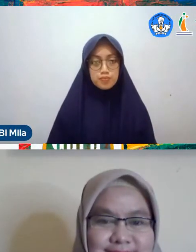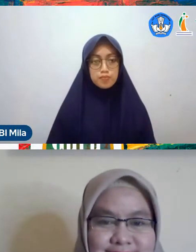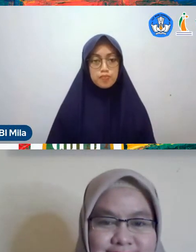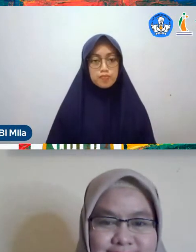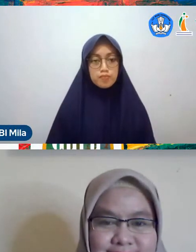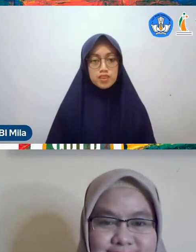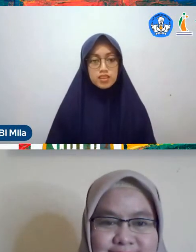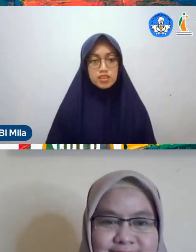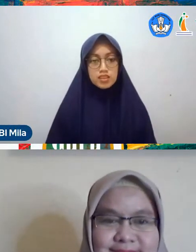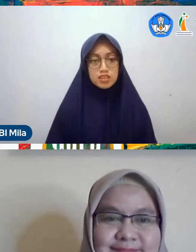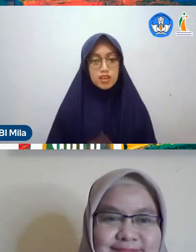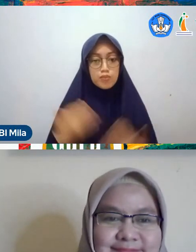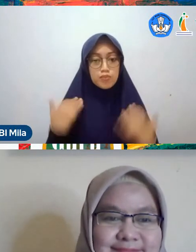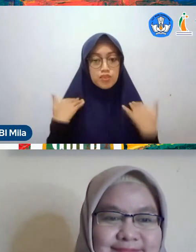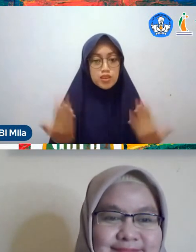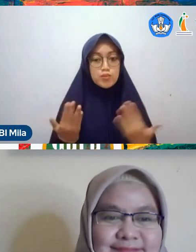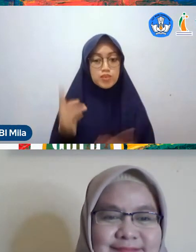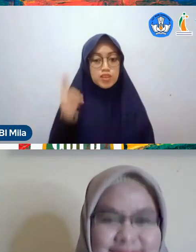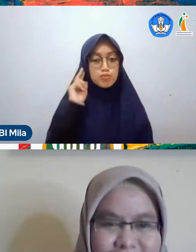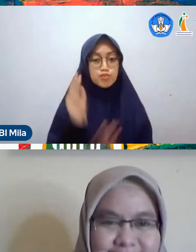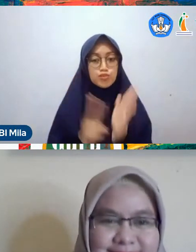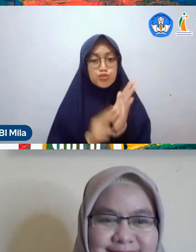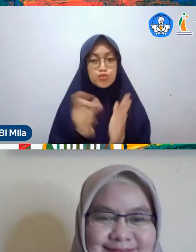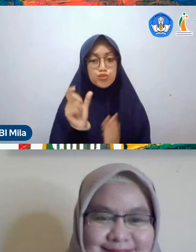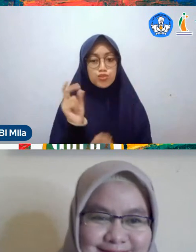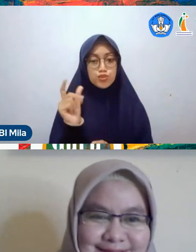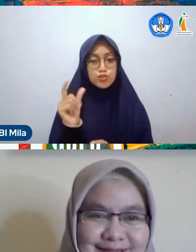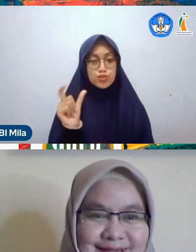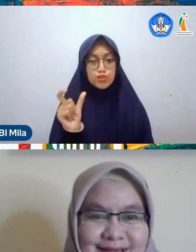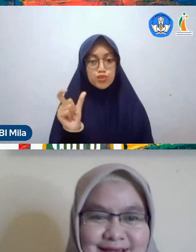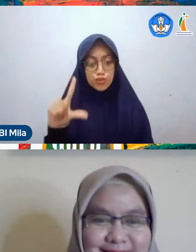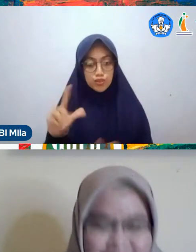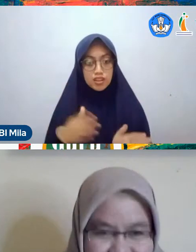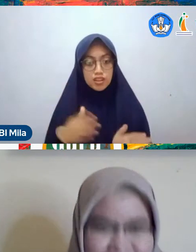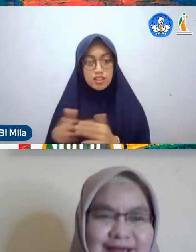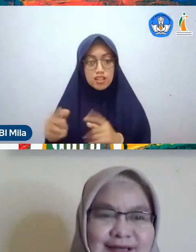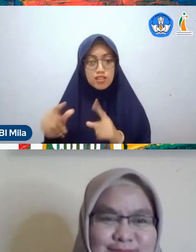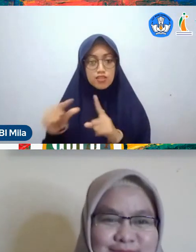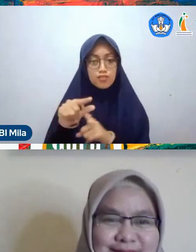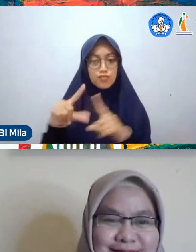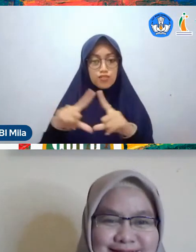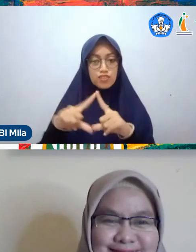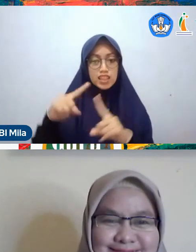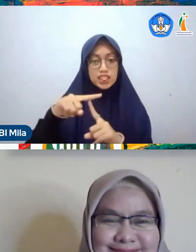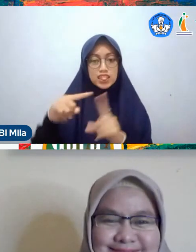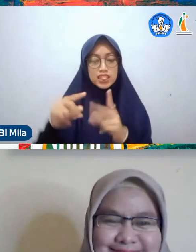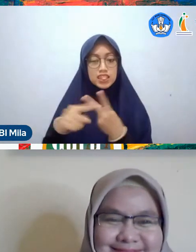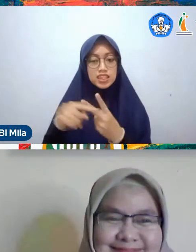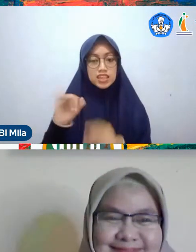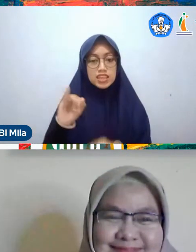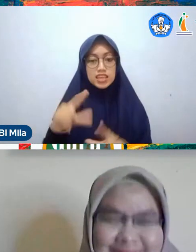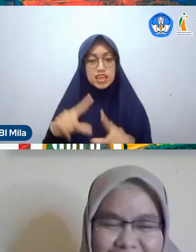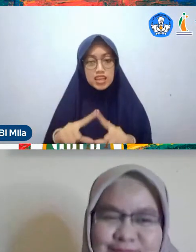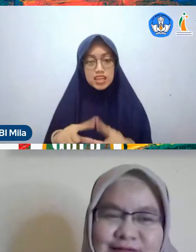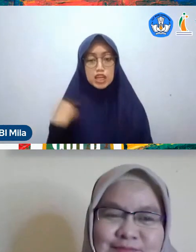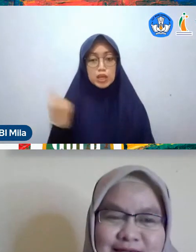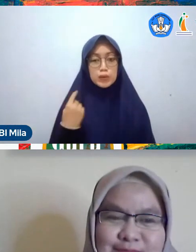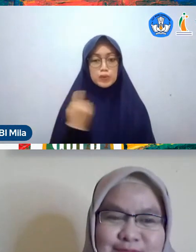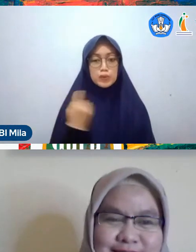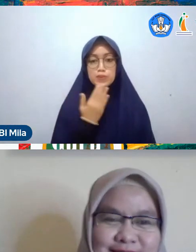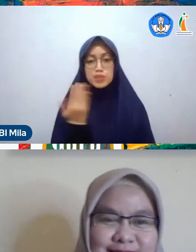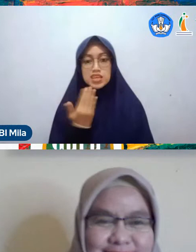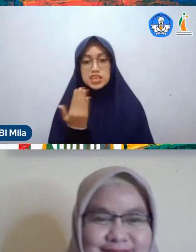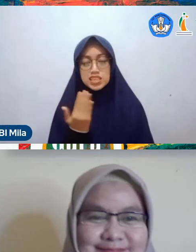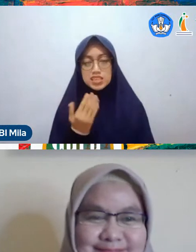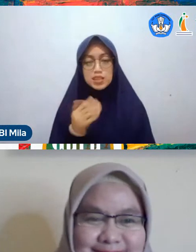Ya, apa kabar Ibu Nurul, Bu Nurul Fathia atau Ibu Tia? Ya. Kita biasa panggilnya Ibu Tia ya. Alhamdulillah baik